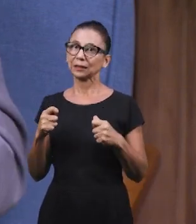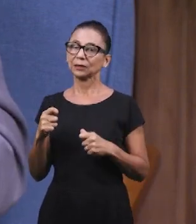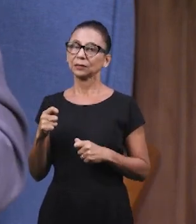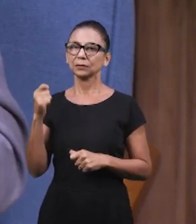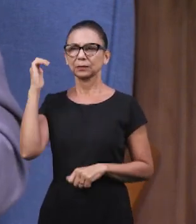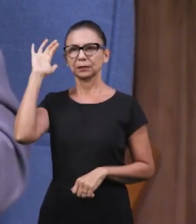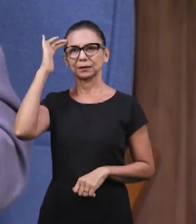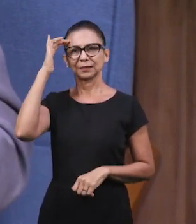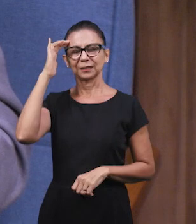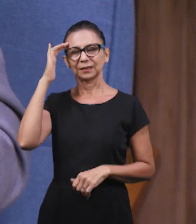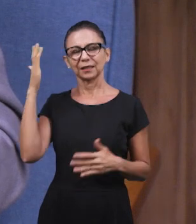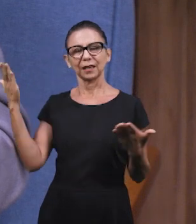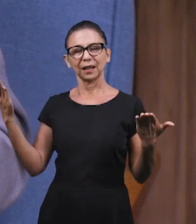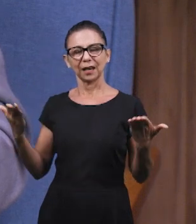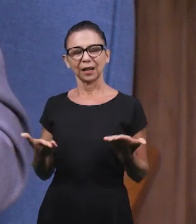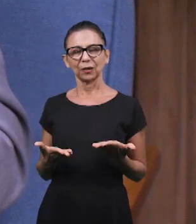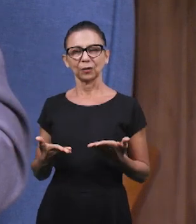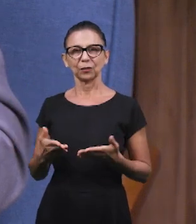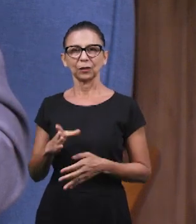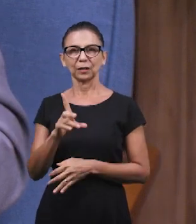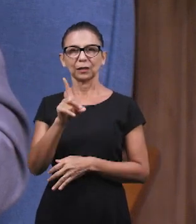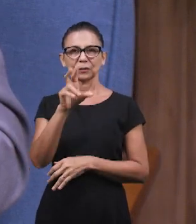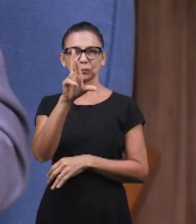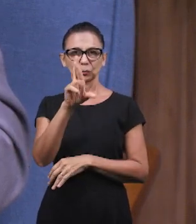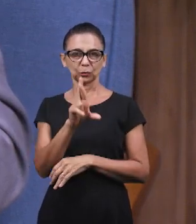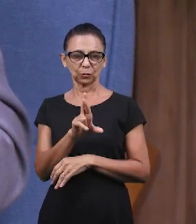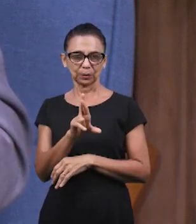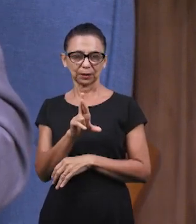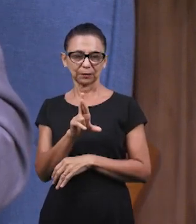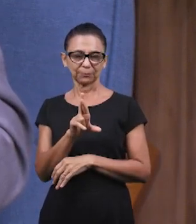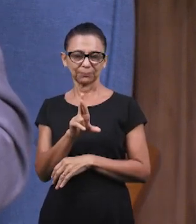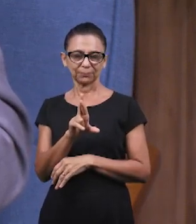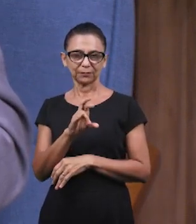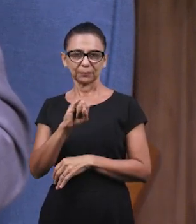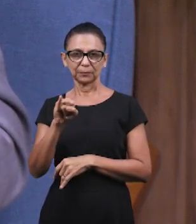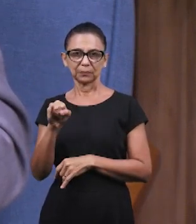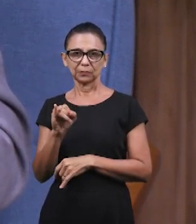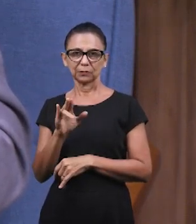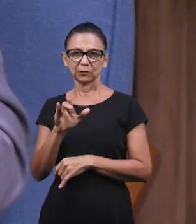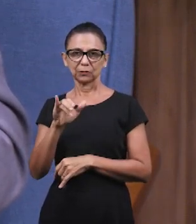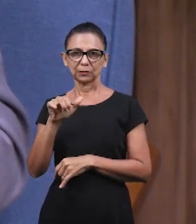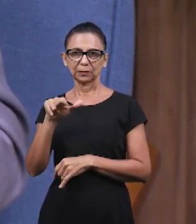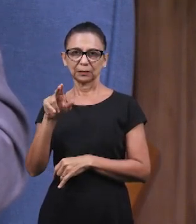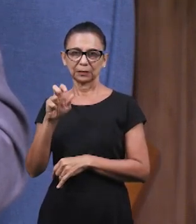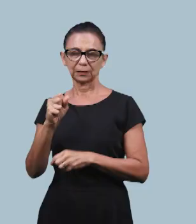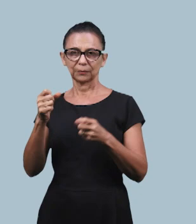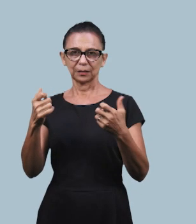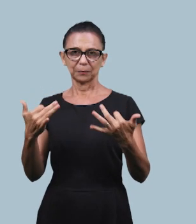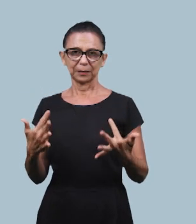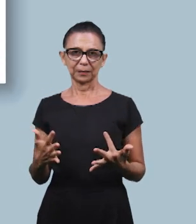de le comprendre. C'est abordé maintenant par la docteure Juliane Moniz dans le volet accessibilité.